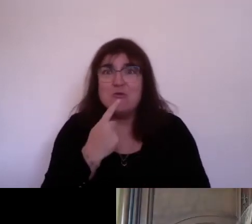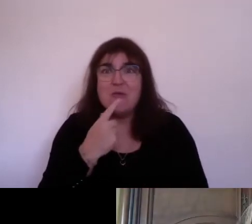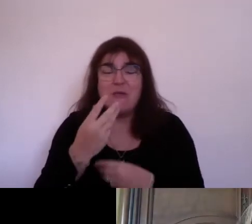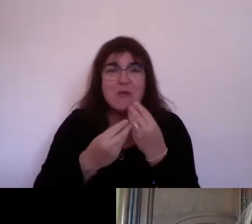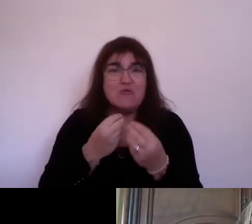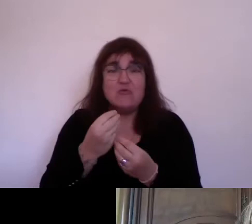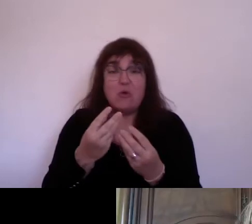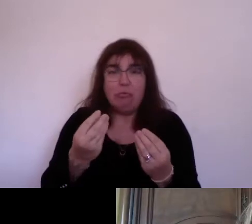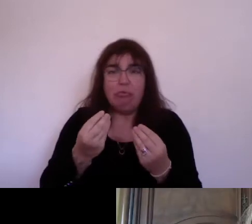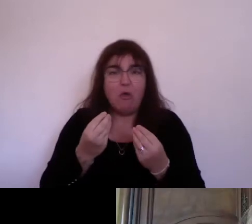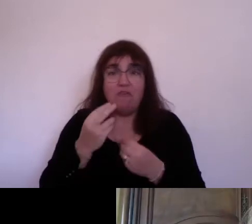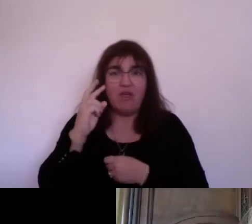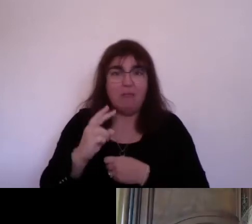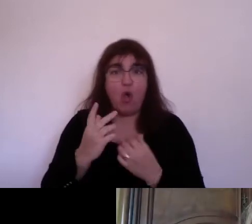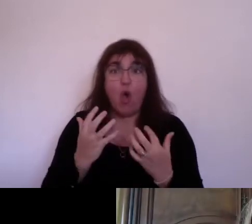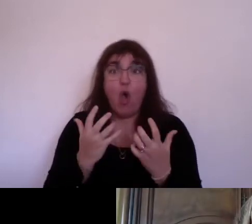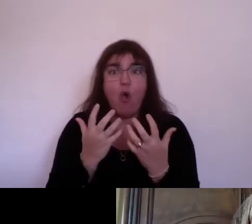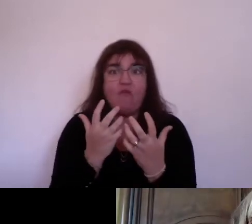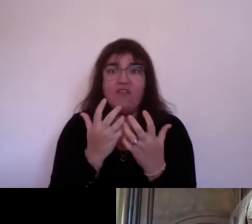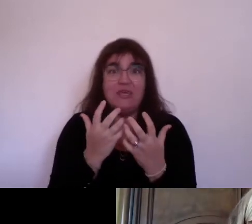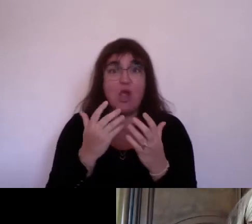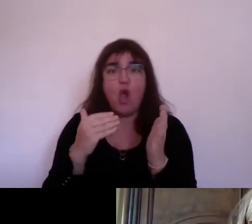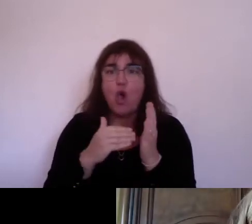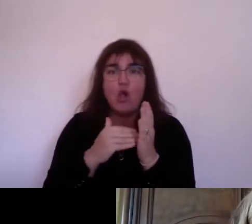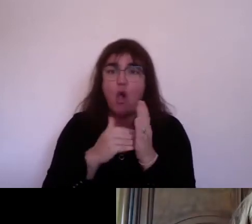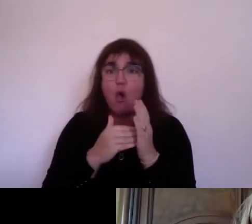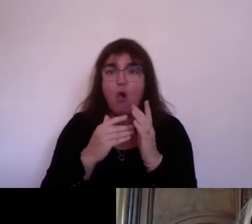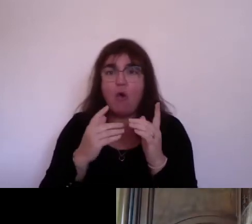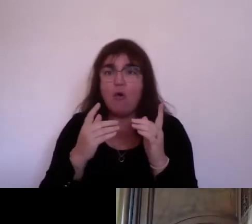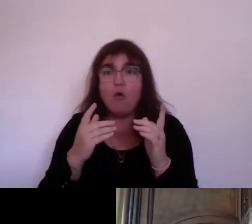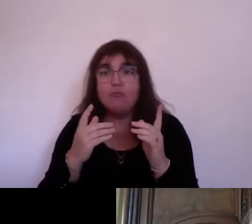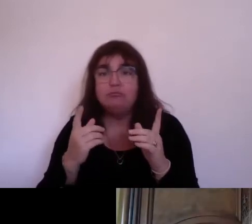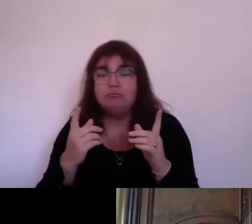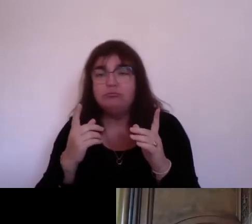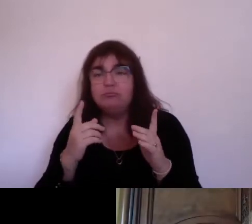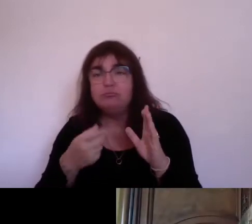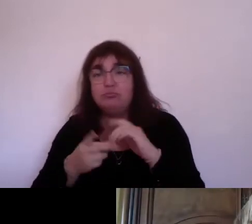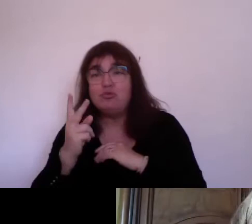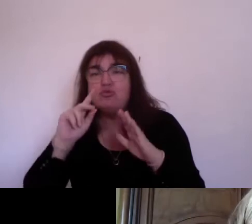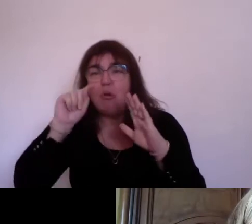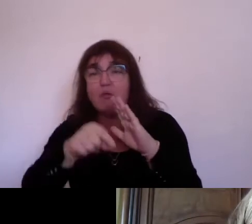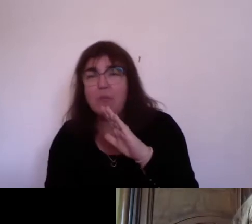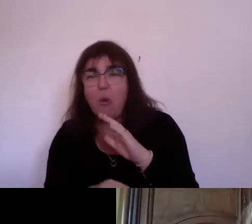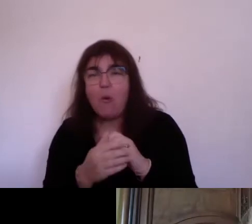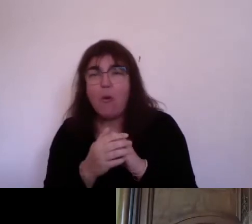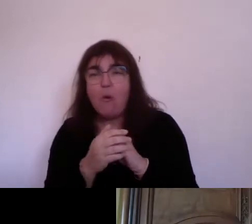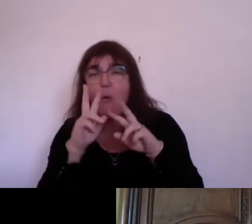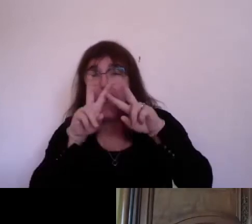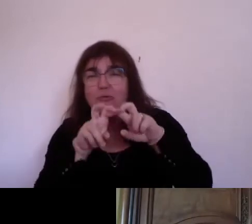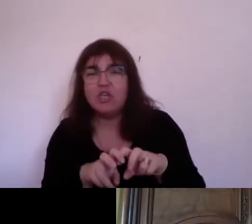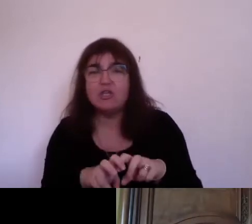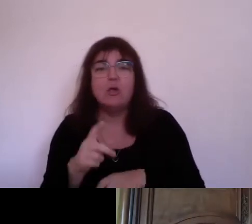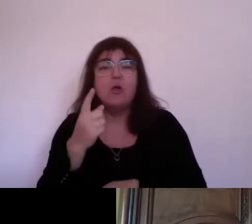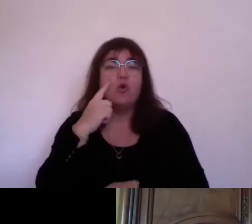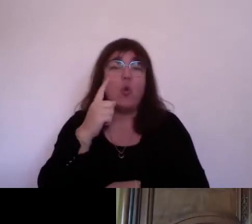nous donner envie d'aller encore plus loin. Donc, pour tous, quelles que soient